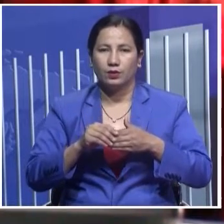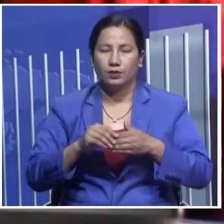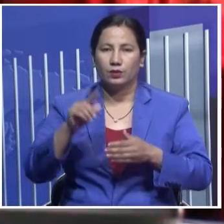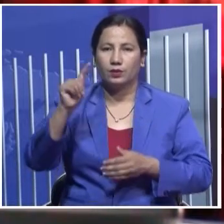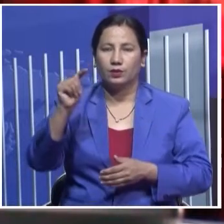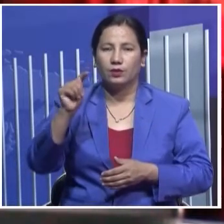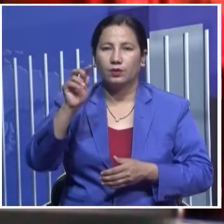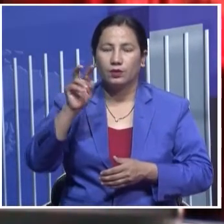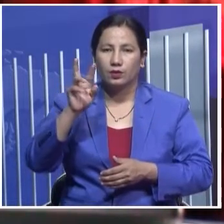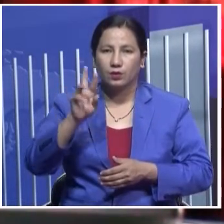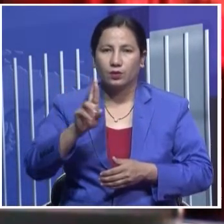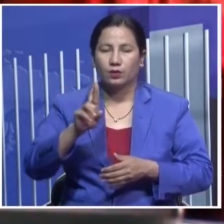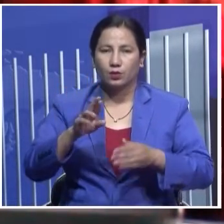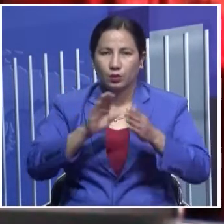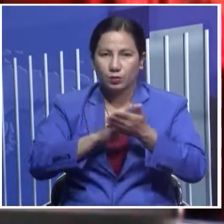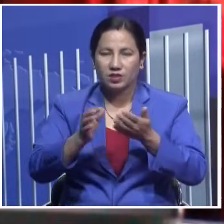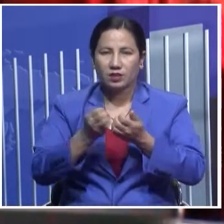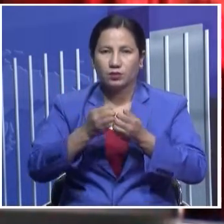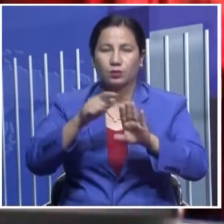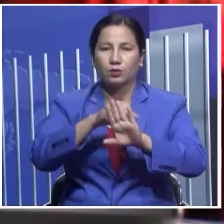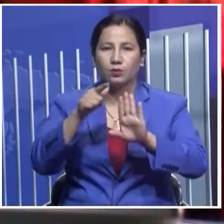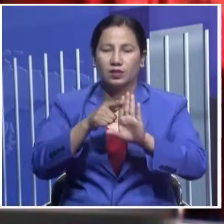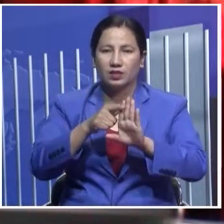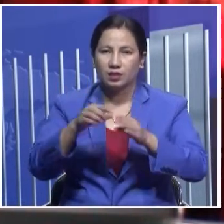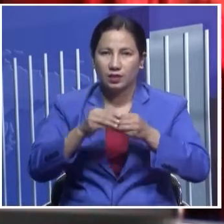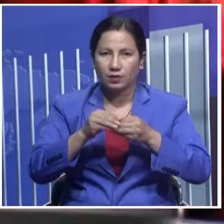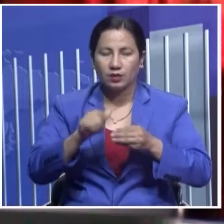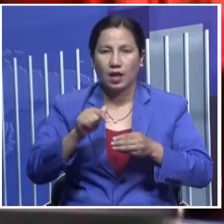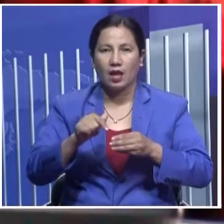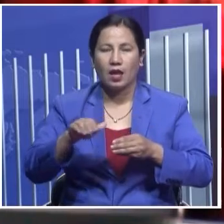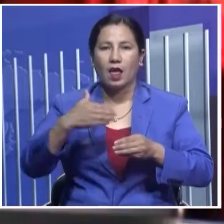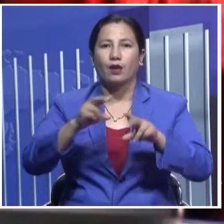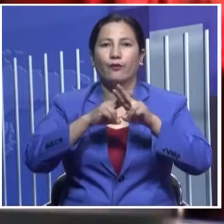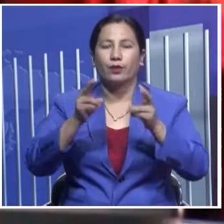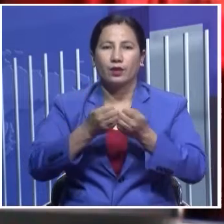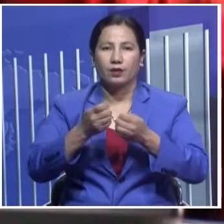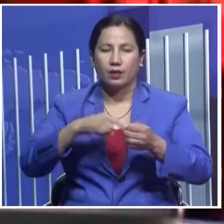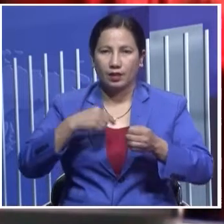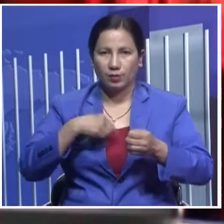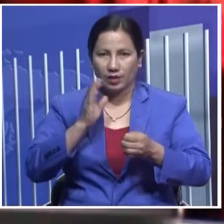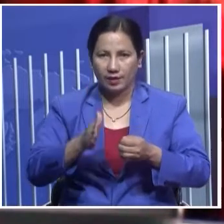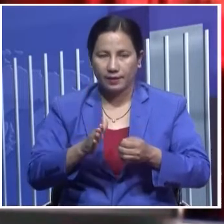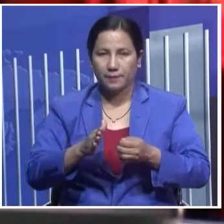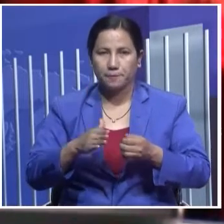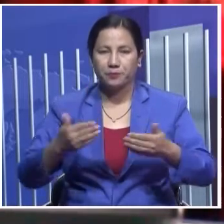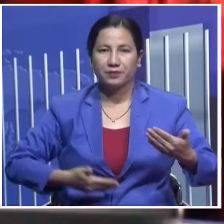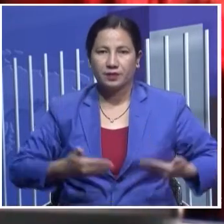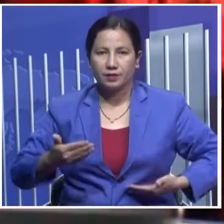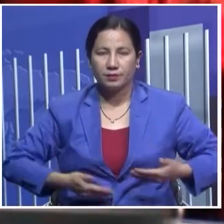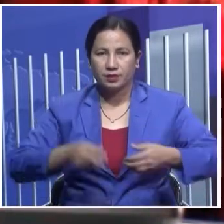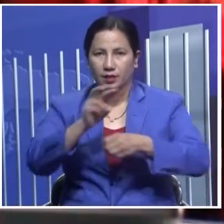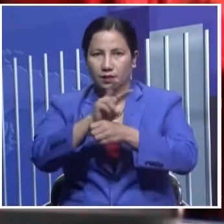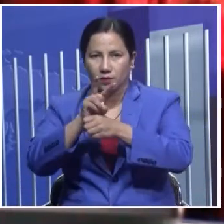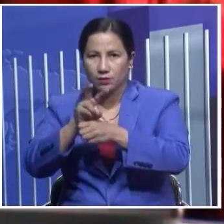करको दायरा विस्तार गर्ने जुन नीति लिएको छ अनि त्यसलाई चाहिँ पुरा गर्न हामीले बजार